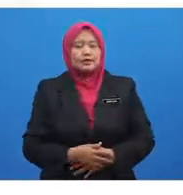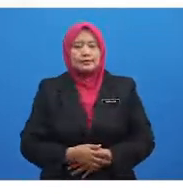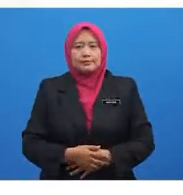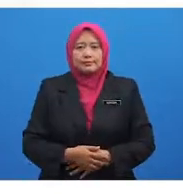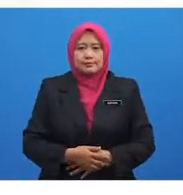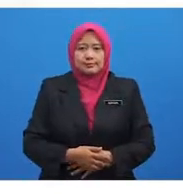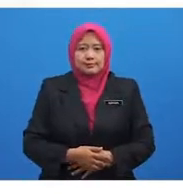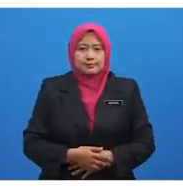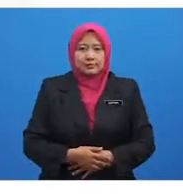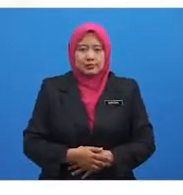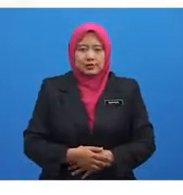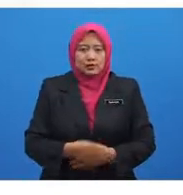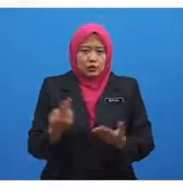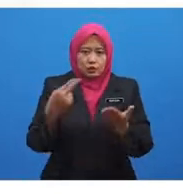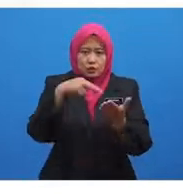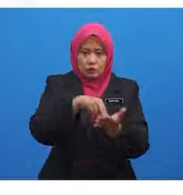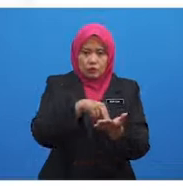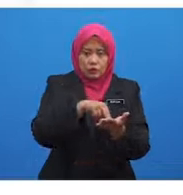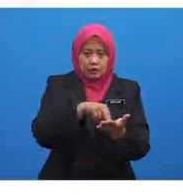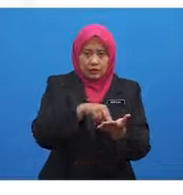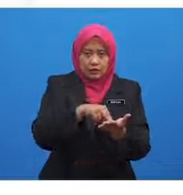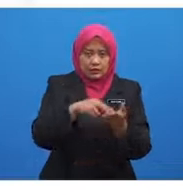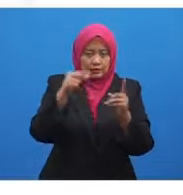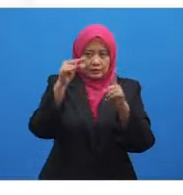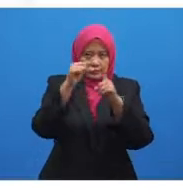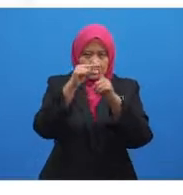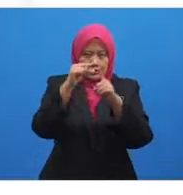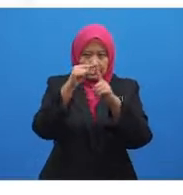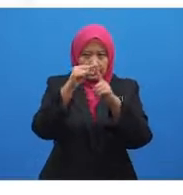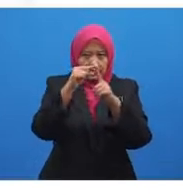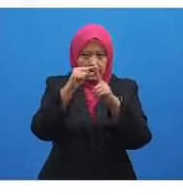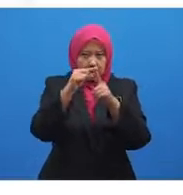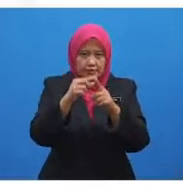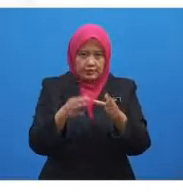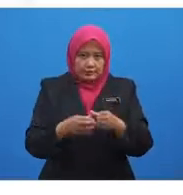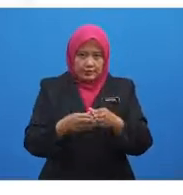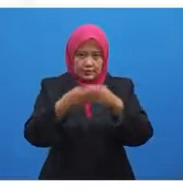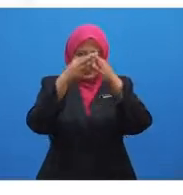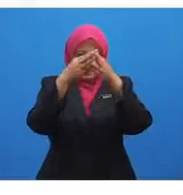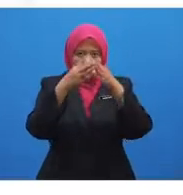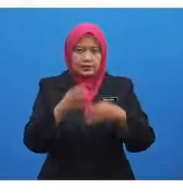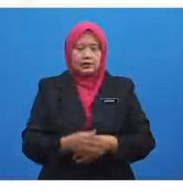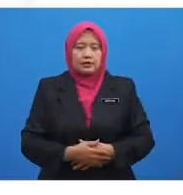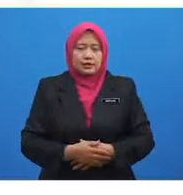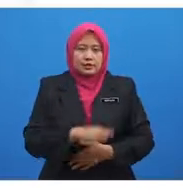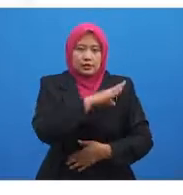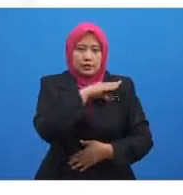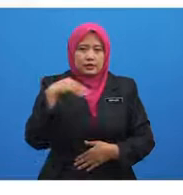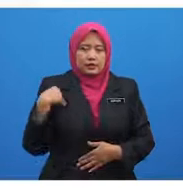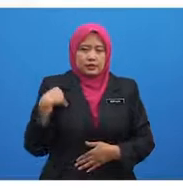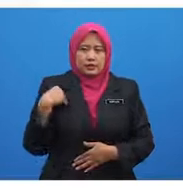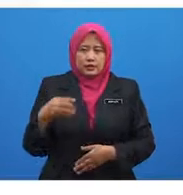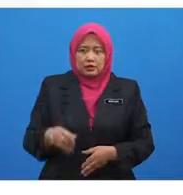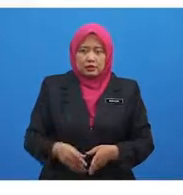menanti. Pengulangan perkataan tiang dan kasau kecil puteri menyembah,